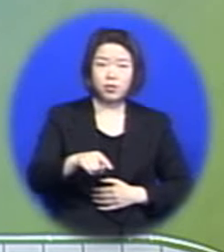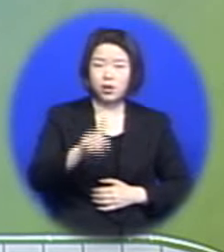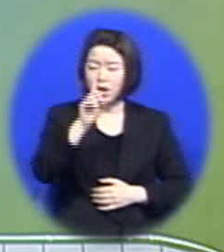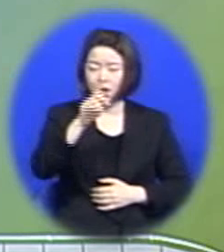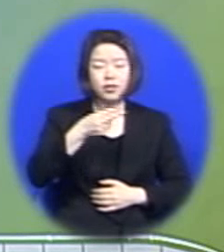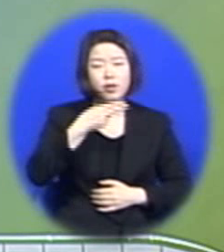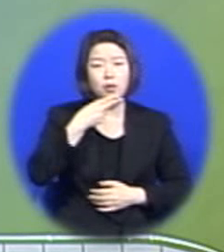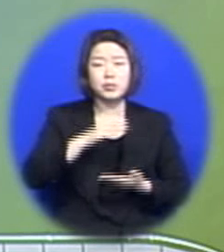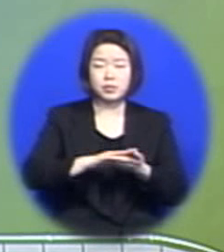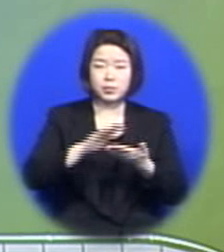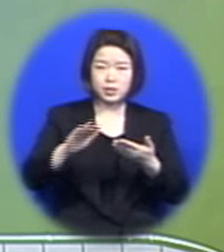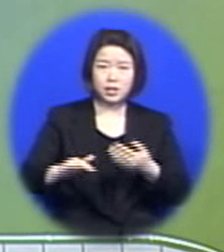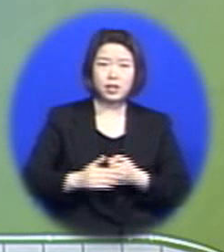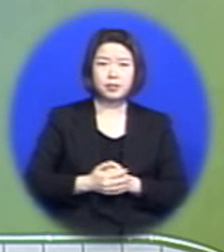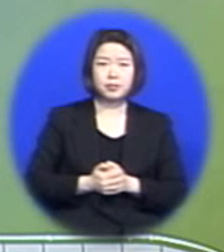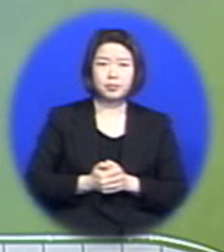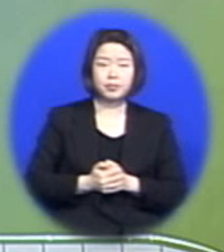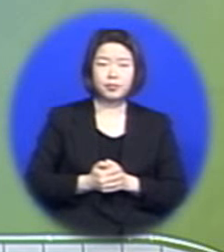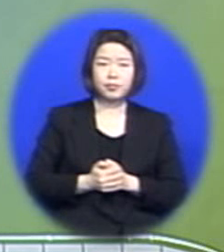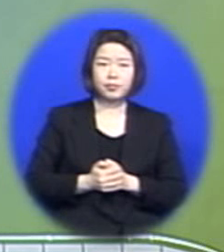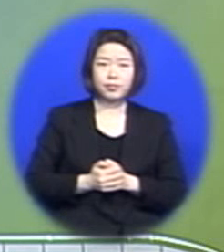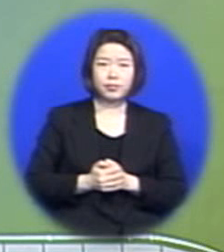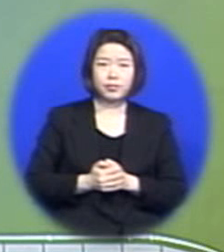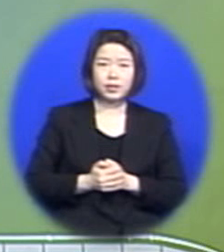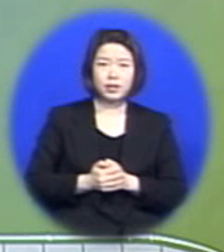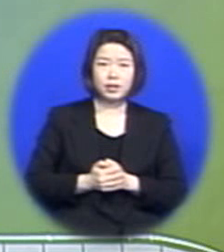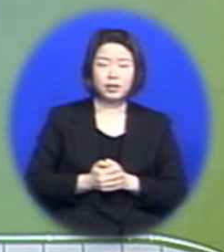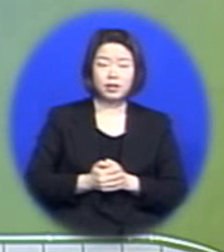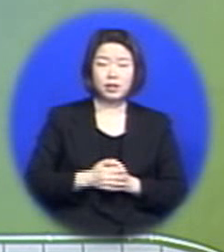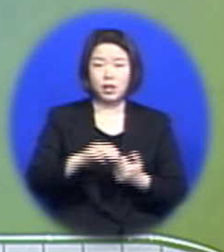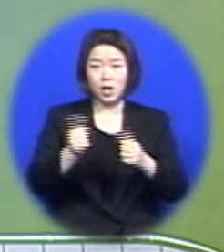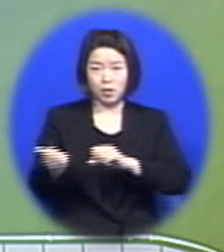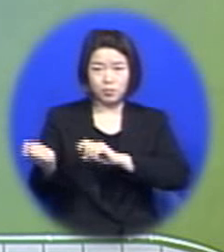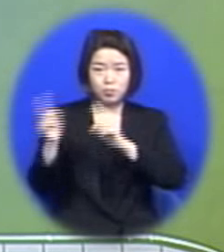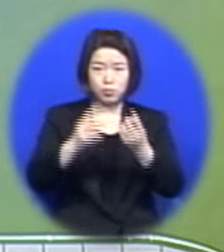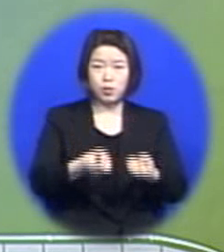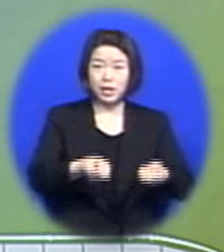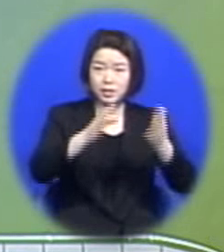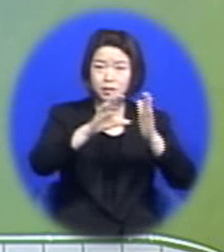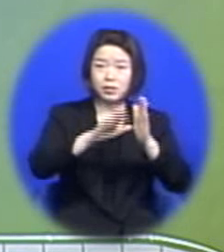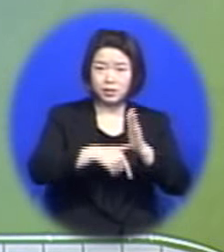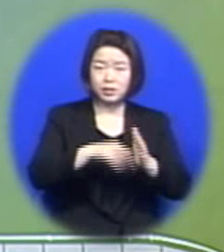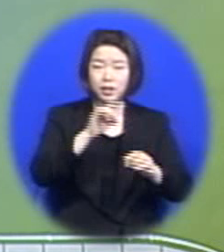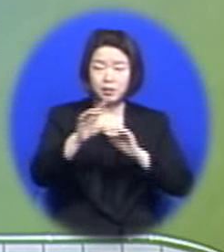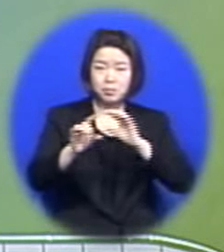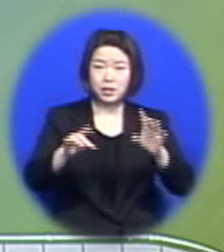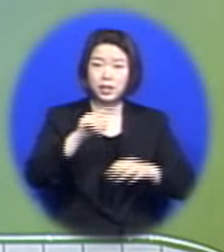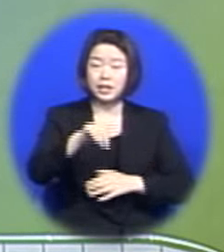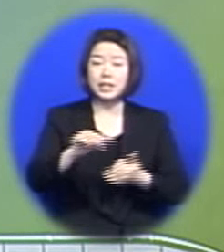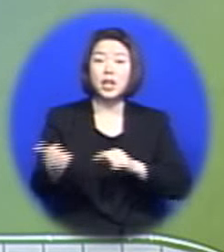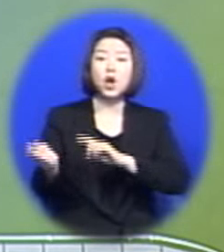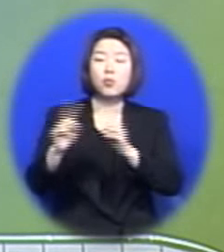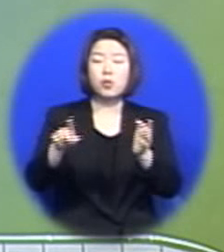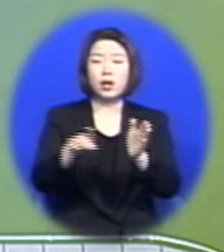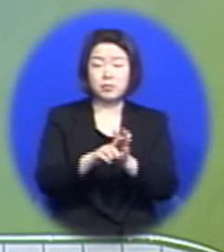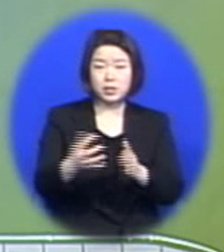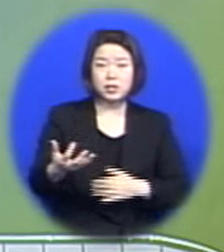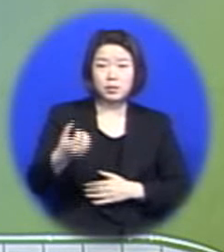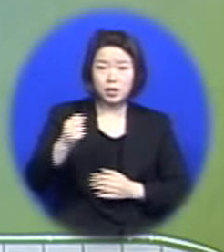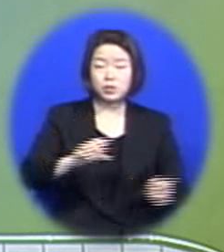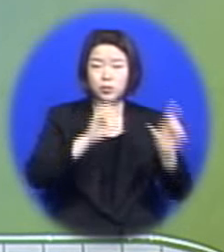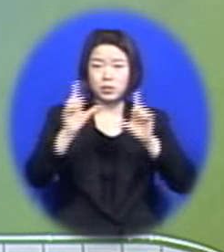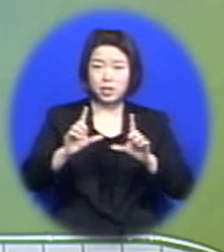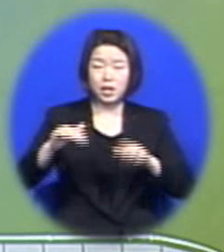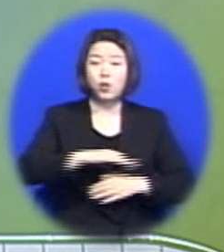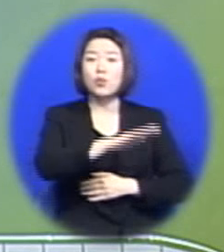아무것도 없어져요. 부활절 때마다 이 부활의 믿음을 가지고 살았던 우리